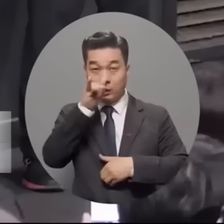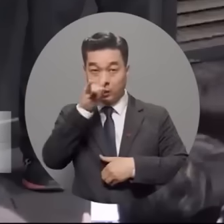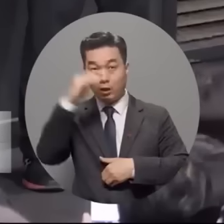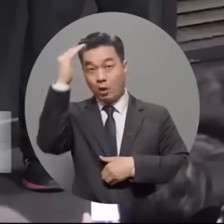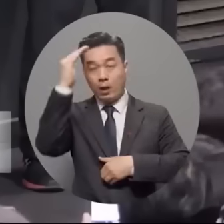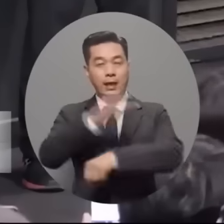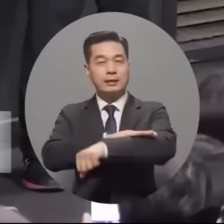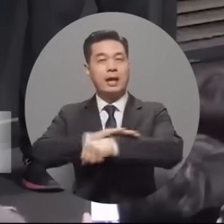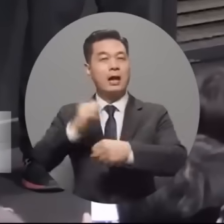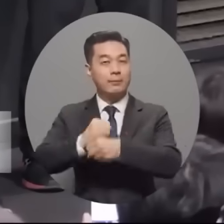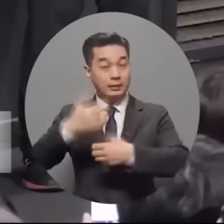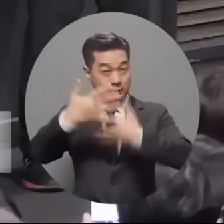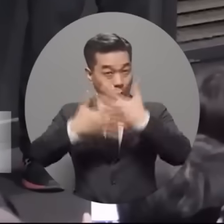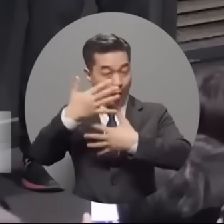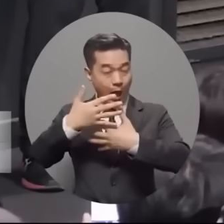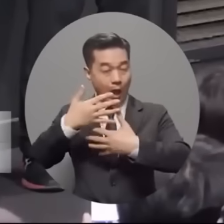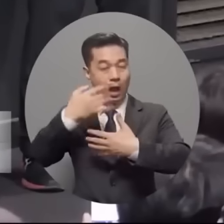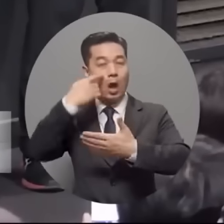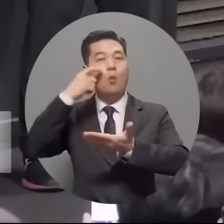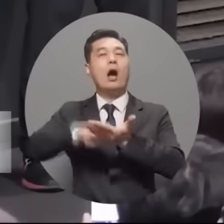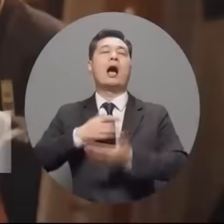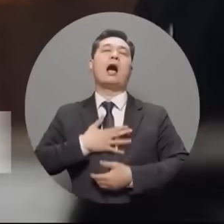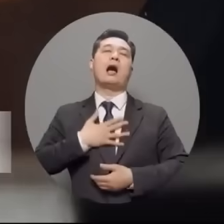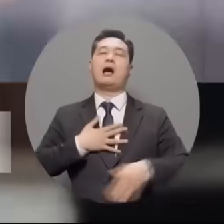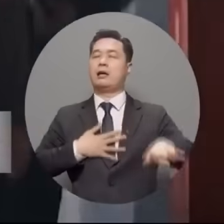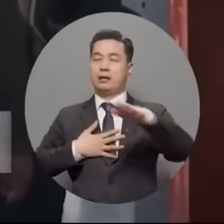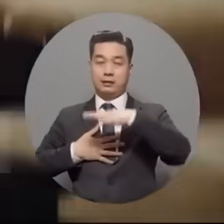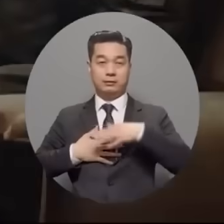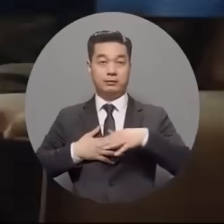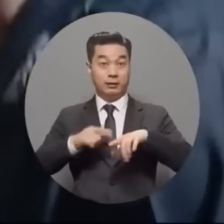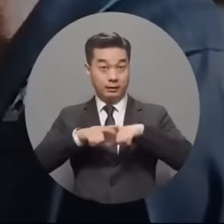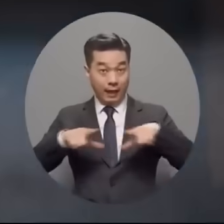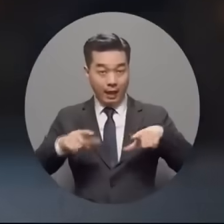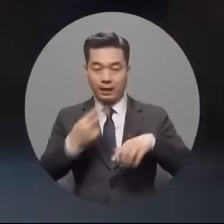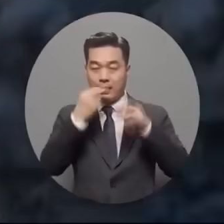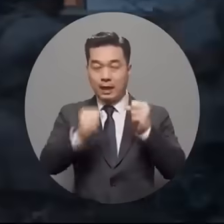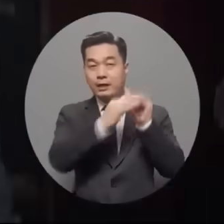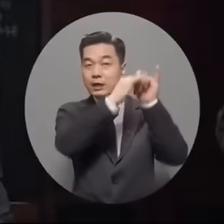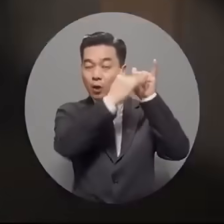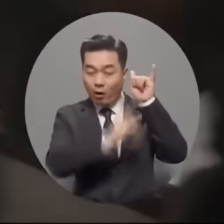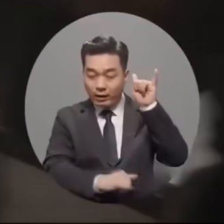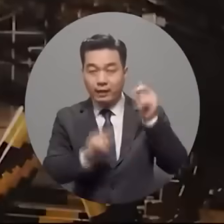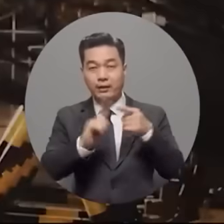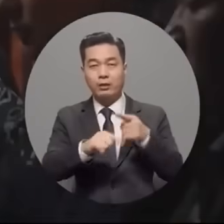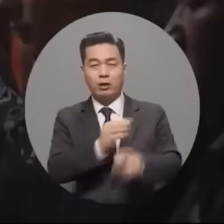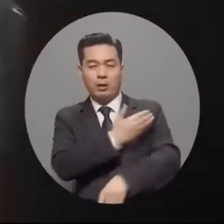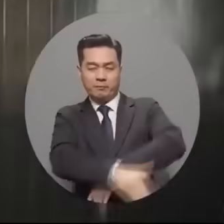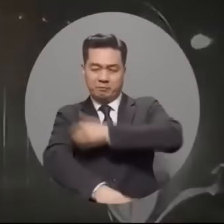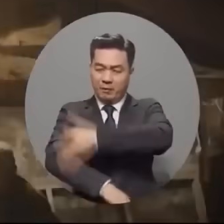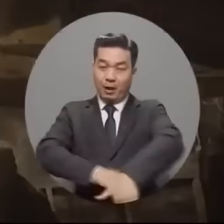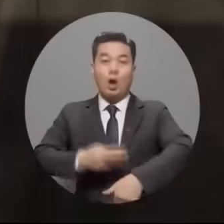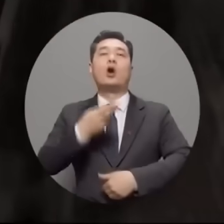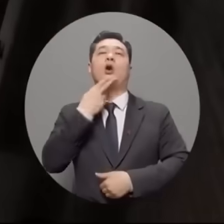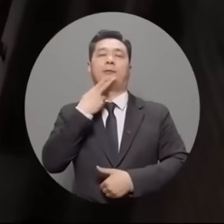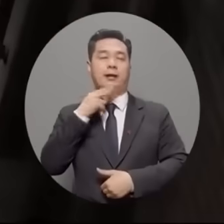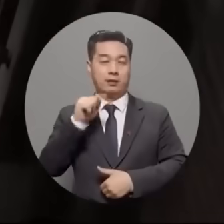만든 영화를 반드시 알아본다는 점, 그리고 대중은 살아있는 역사물에 결코 냉담하지 않다는